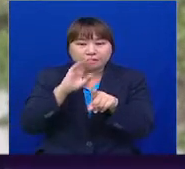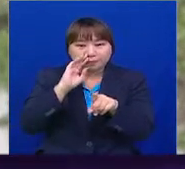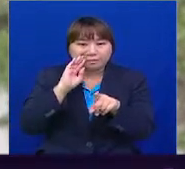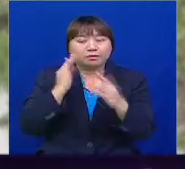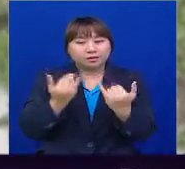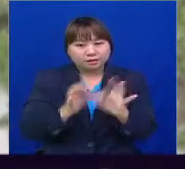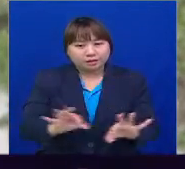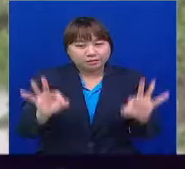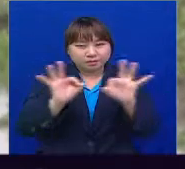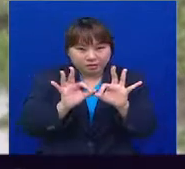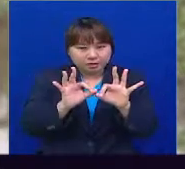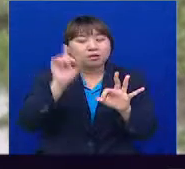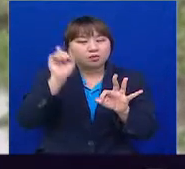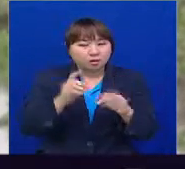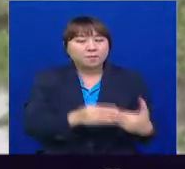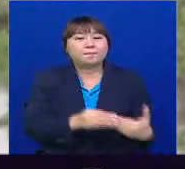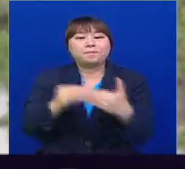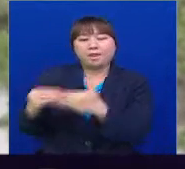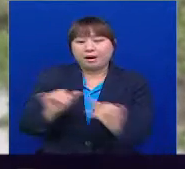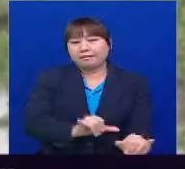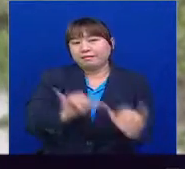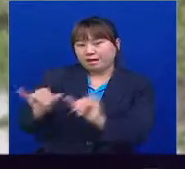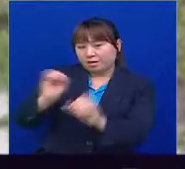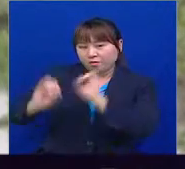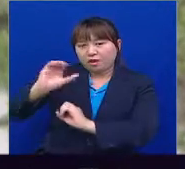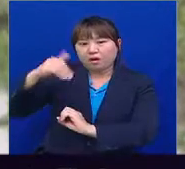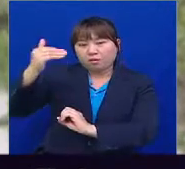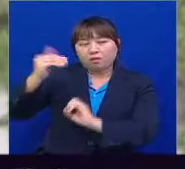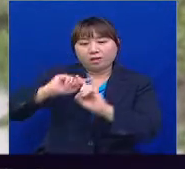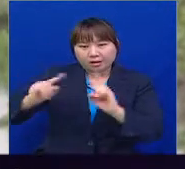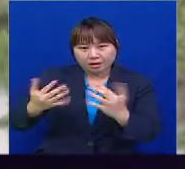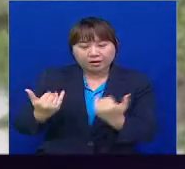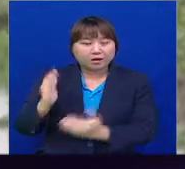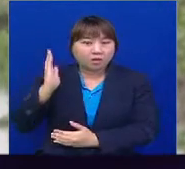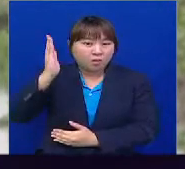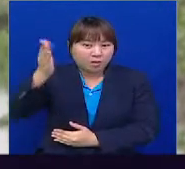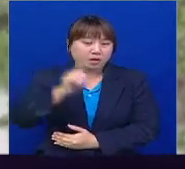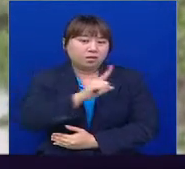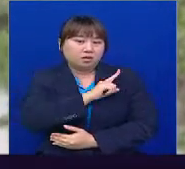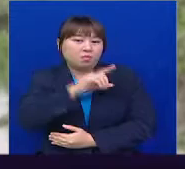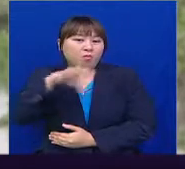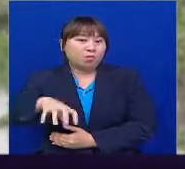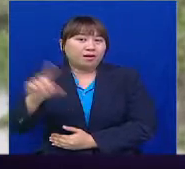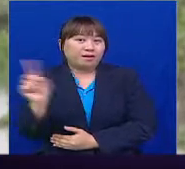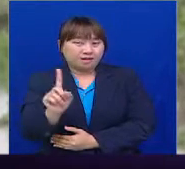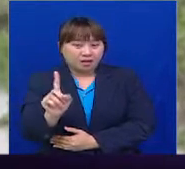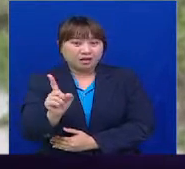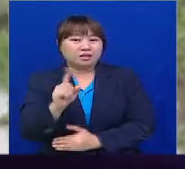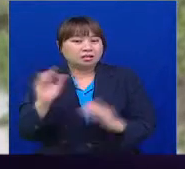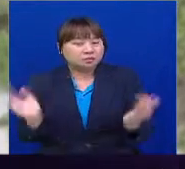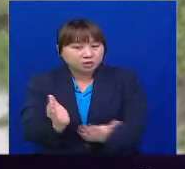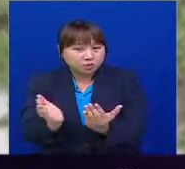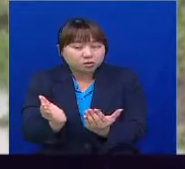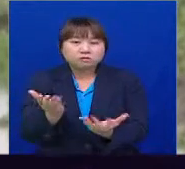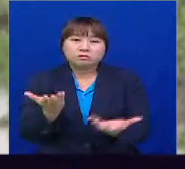มีความจำเป็นที่เราจะต้องพาเขาออกมาในที่ที่ปลอดภัยก่อนแต่หลังจากนี้แล้วเนี่ยจะเป็นภารกิจของหน่วยงานใดที่จะสนับสนุน